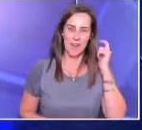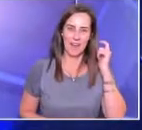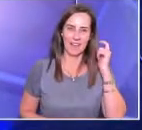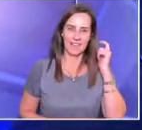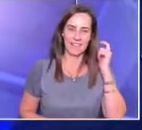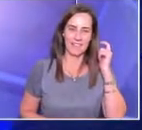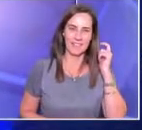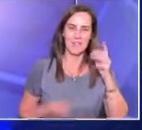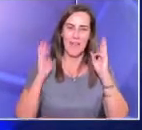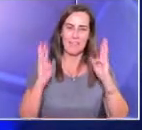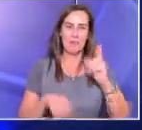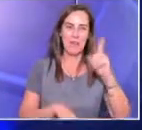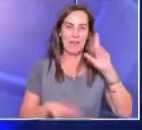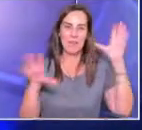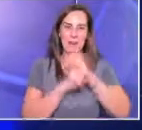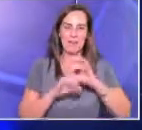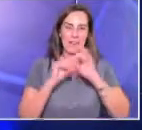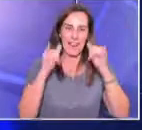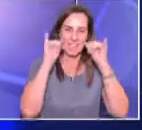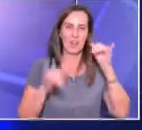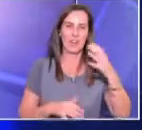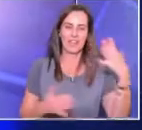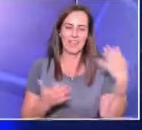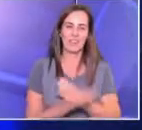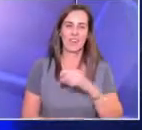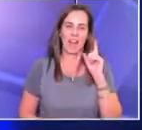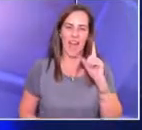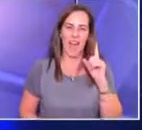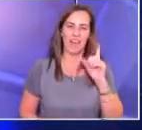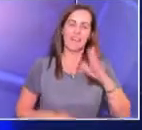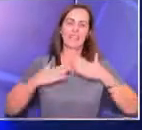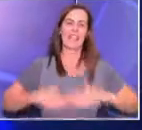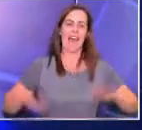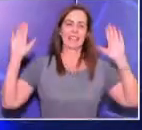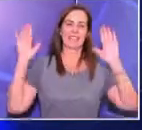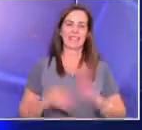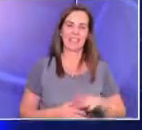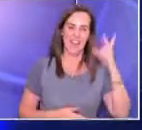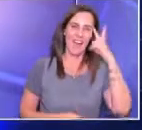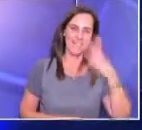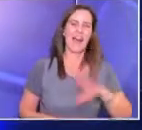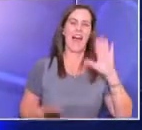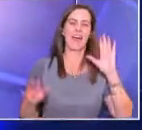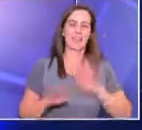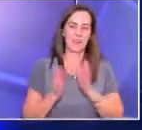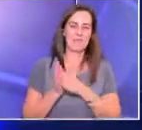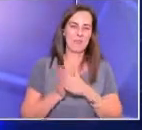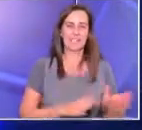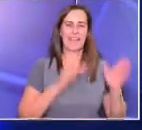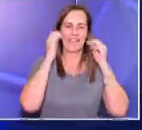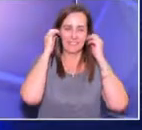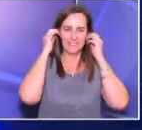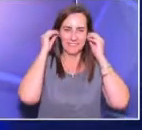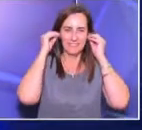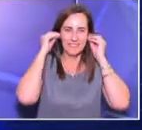דודי בסדרות, באחת בלילה מתחיל לצעוק את נאום הניצחון, ואז... ואז נרגעת. לא, בדיוק. הבנת שמה שנקרא, הכל בעל מקומו